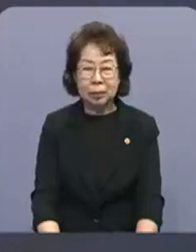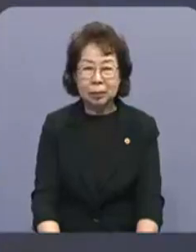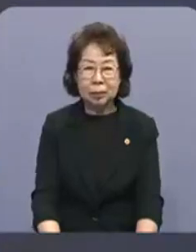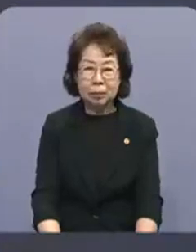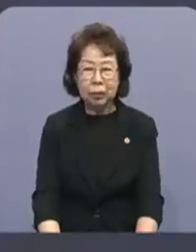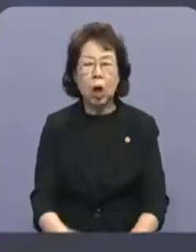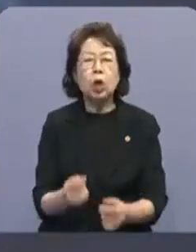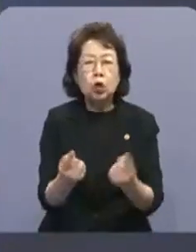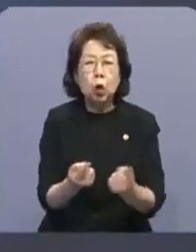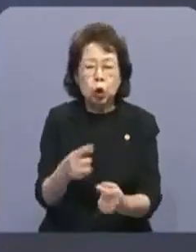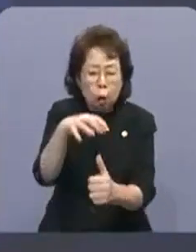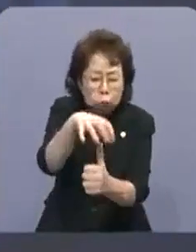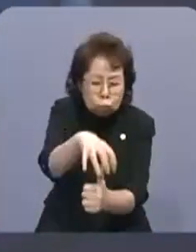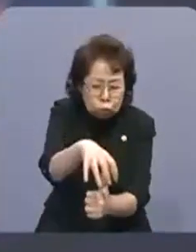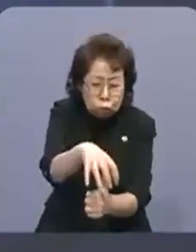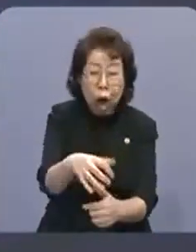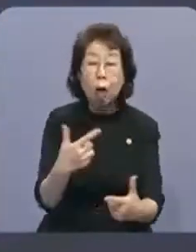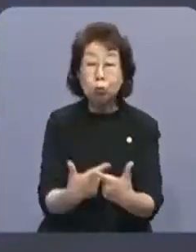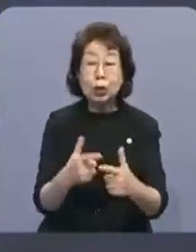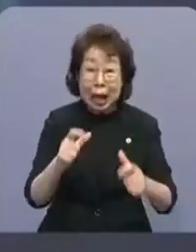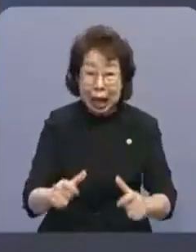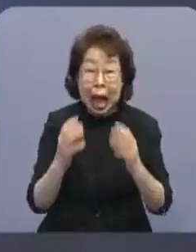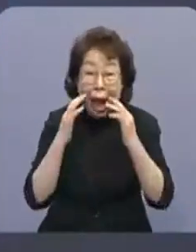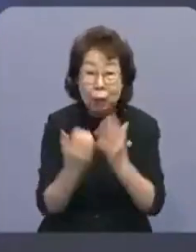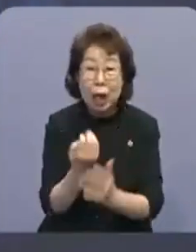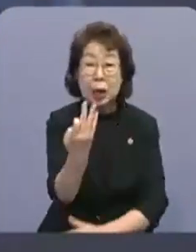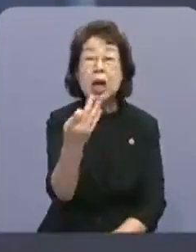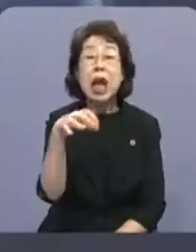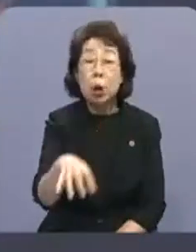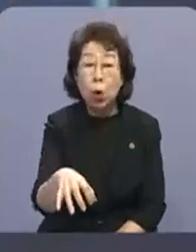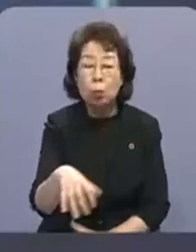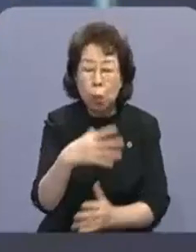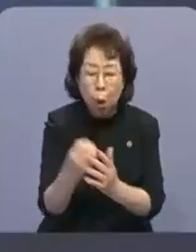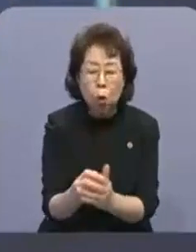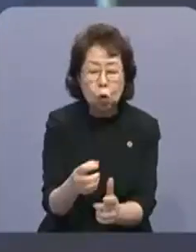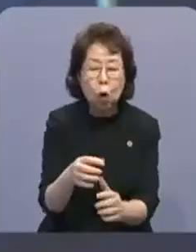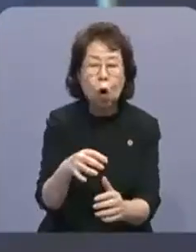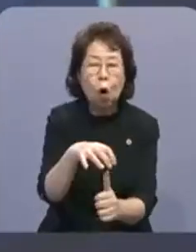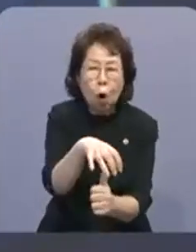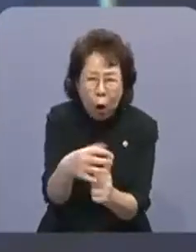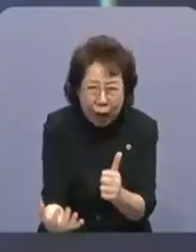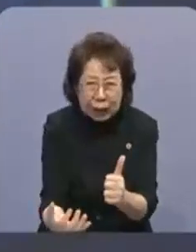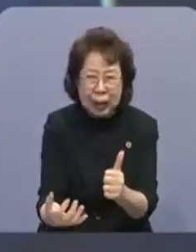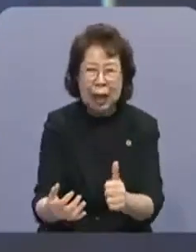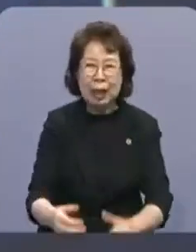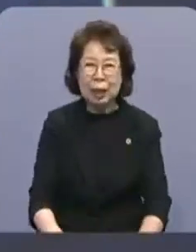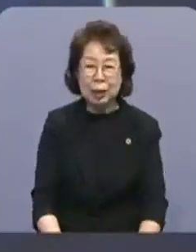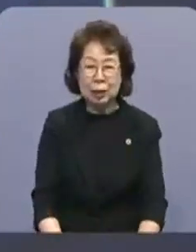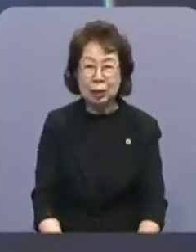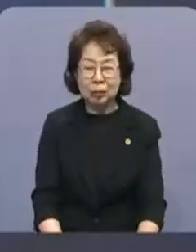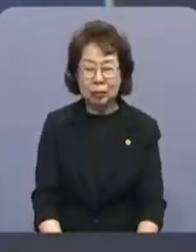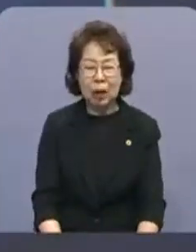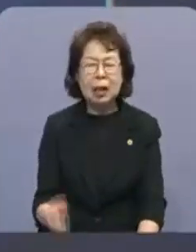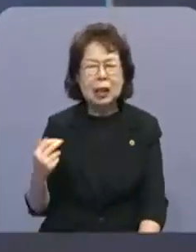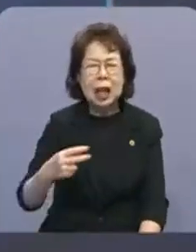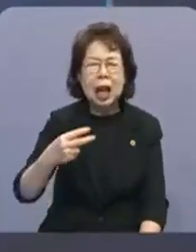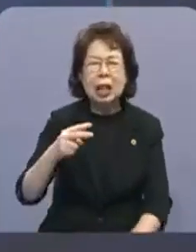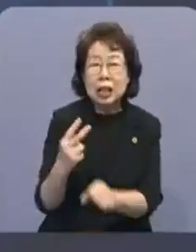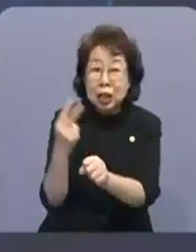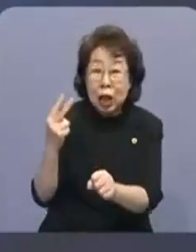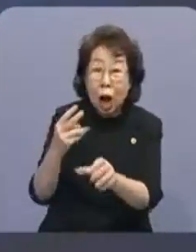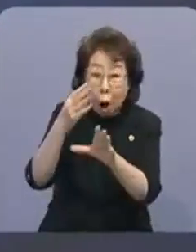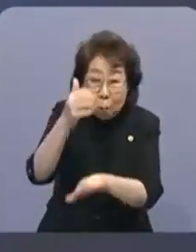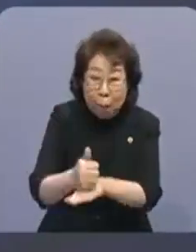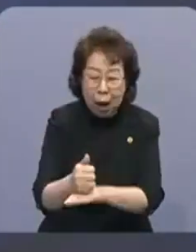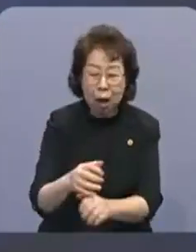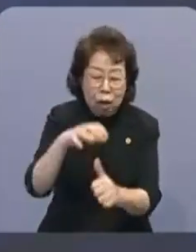그동안 조정 대상 지역으로 묶여있던 해운대구 등 부산 14개구가 모두 조정 지역에서 해제됩니다. 지난 2020년 말